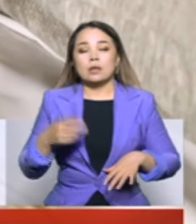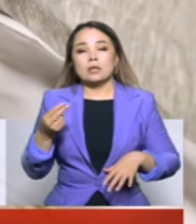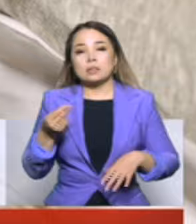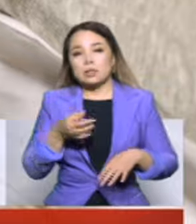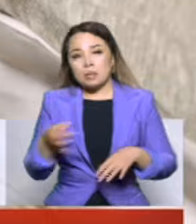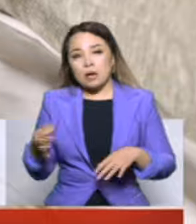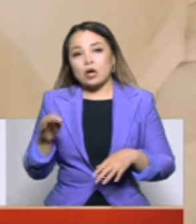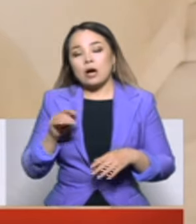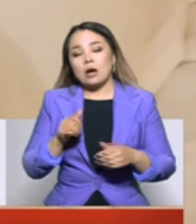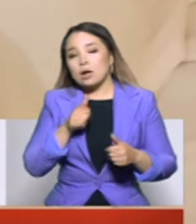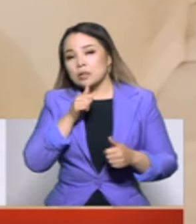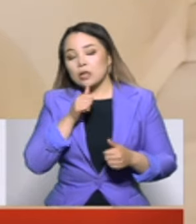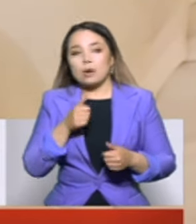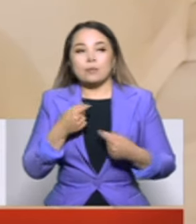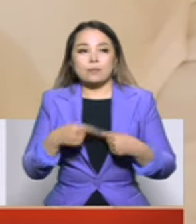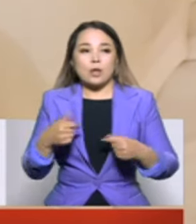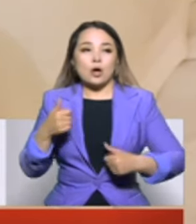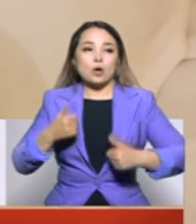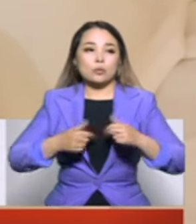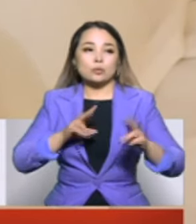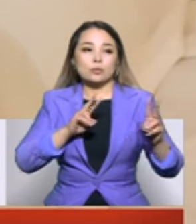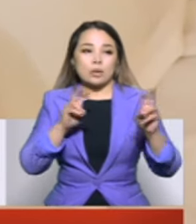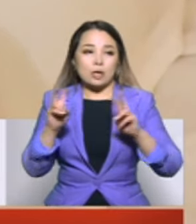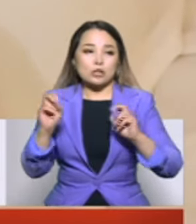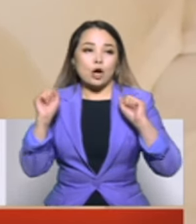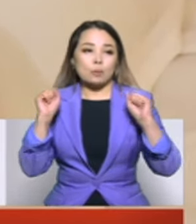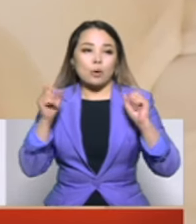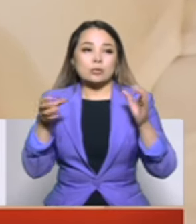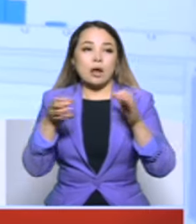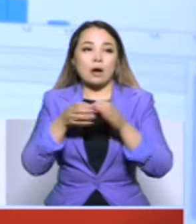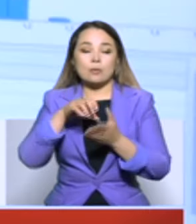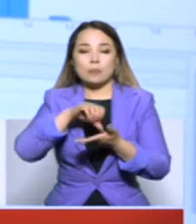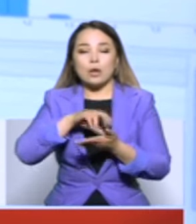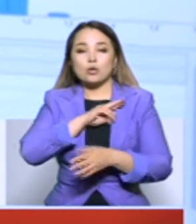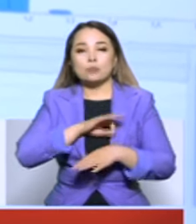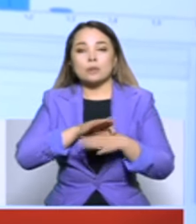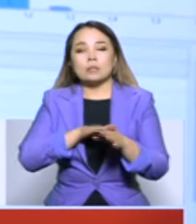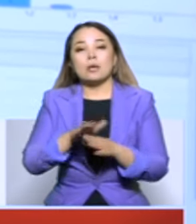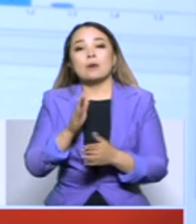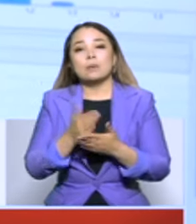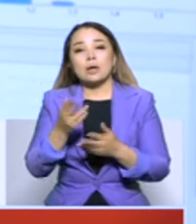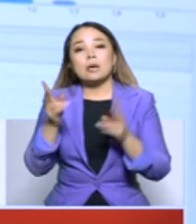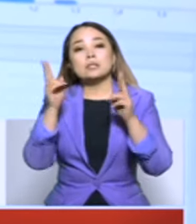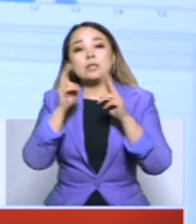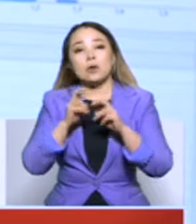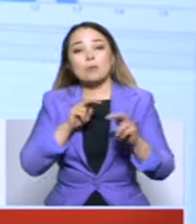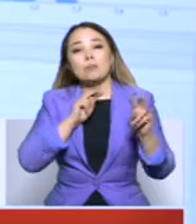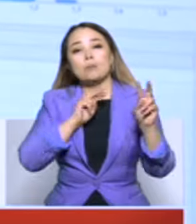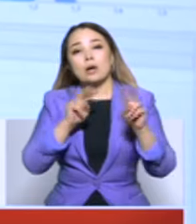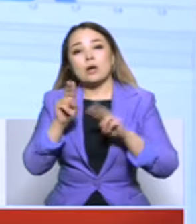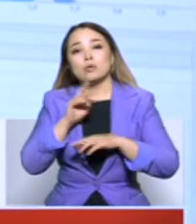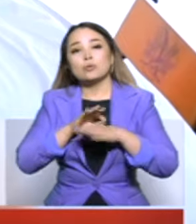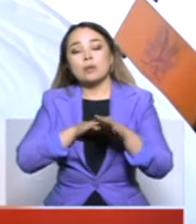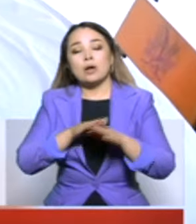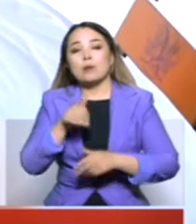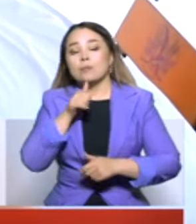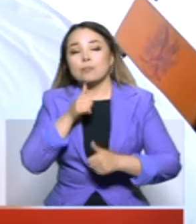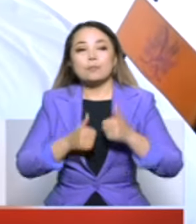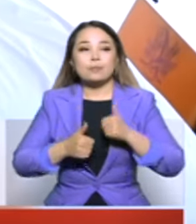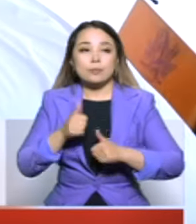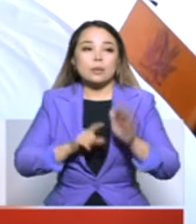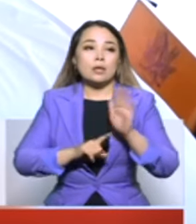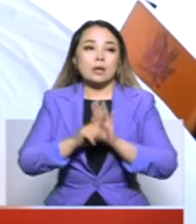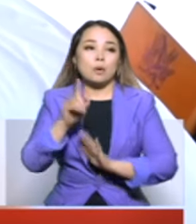аударыспақ, жамбы ату, дәстүрлі садақ ату спортшыларының құрама командалармен жұмыс істеп жатыр. Зерттеу және бақылау жұмыстары жарыс басталғанға